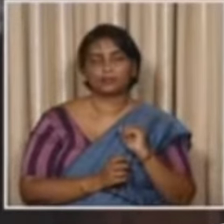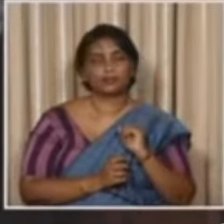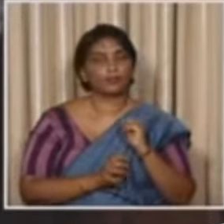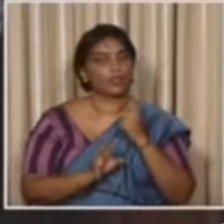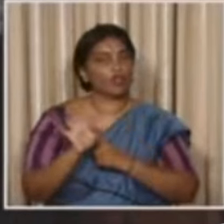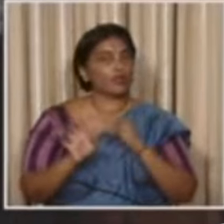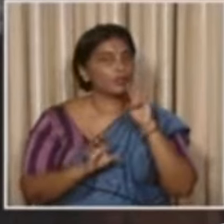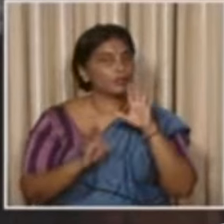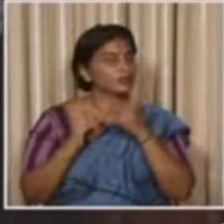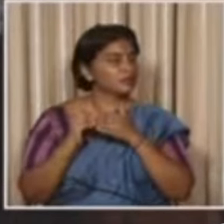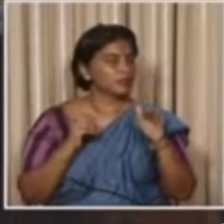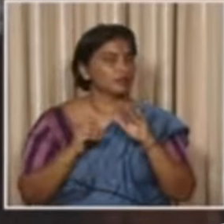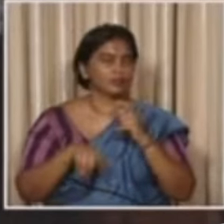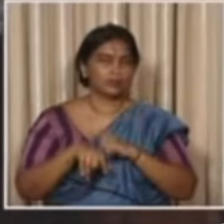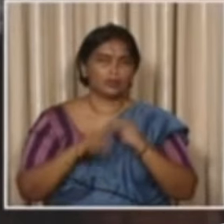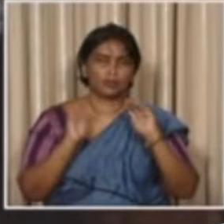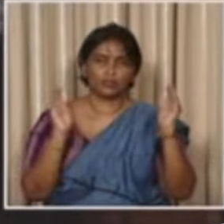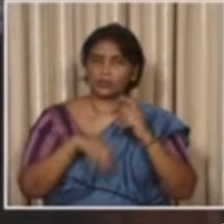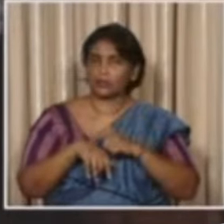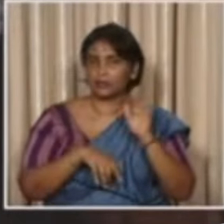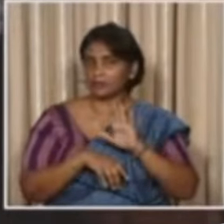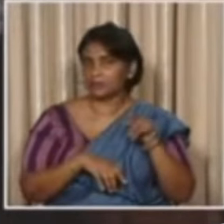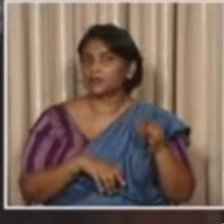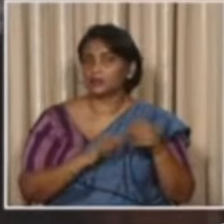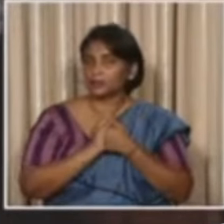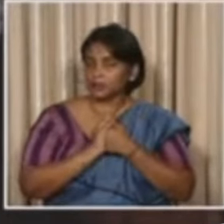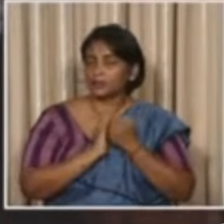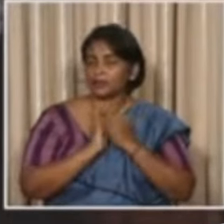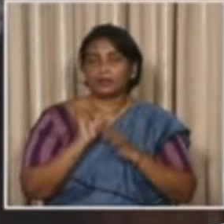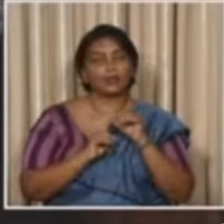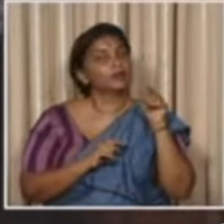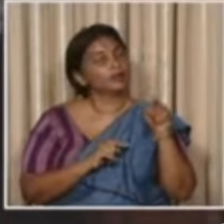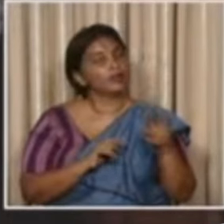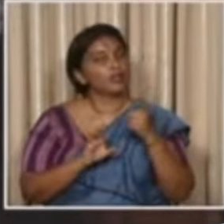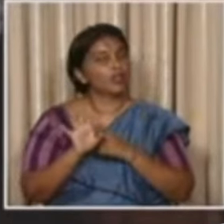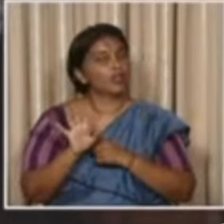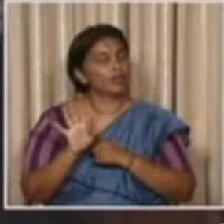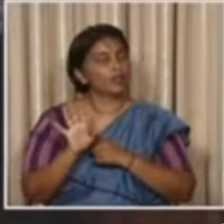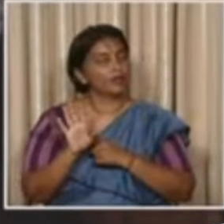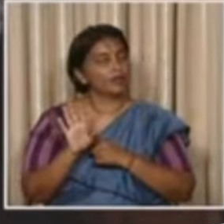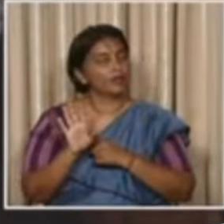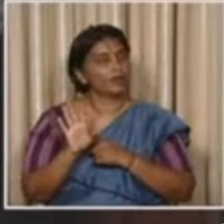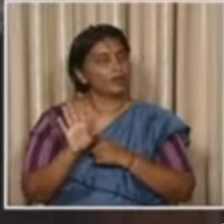අවුරුදු 35ක් කියන්නේ පුංචි කාලයක් නෙමෙයි ගරු මූලාසන රෝඩ් සභාපතිතුමනි. එදා අවුරුදු